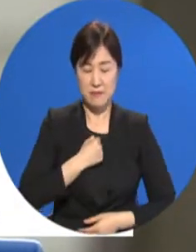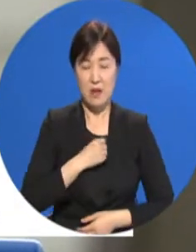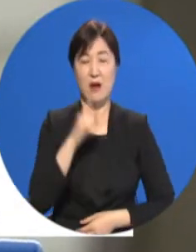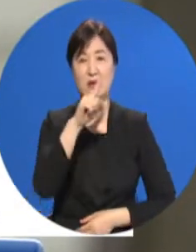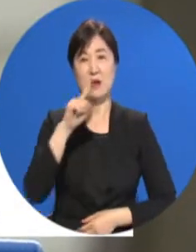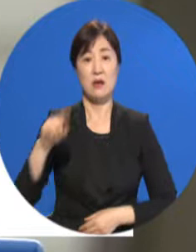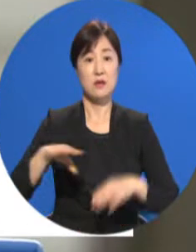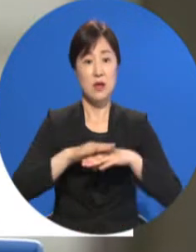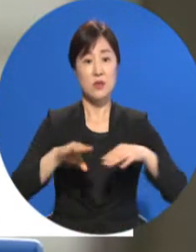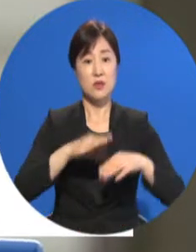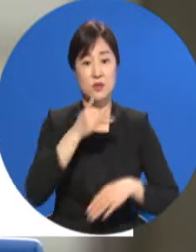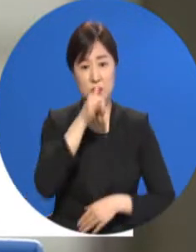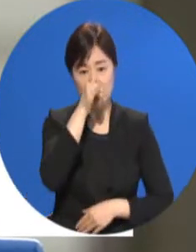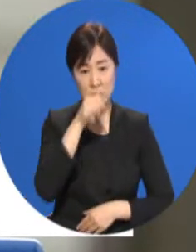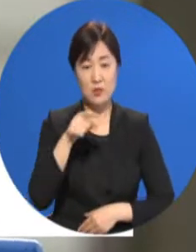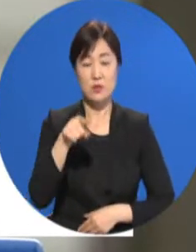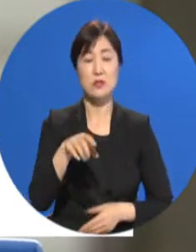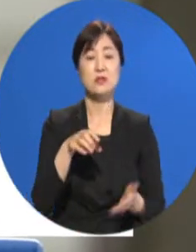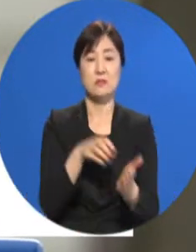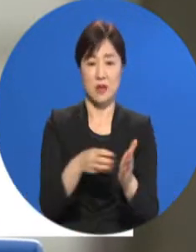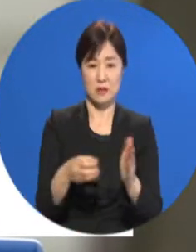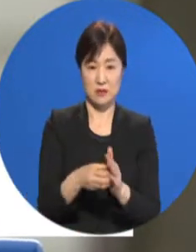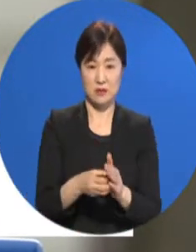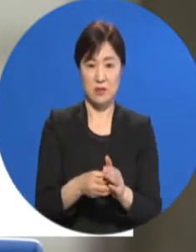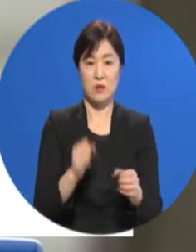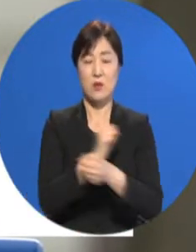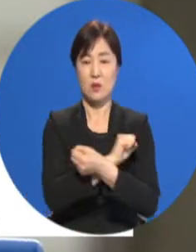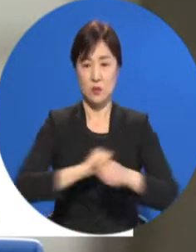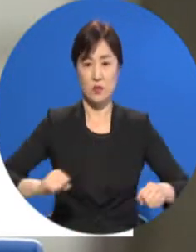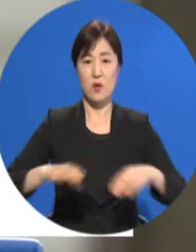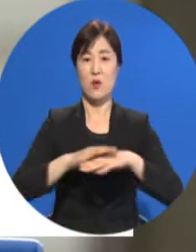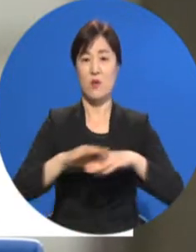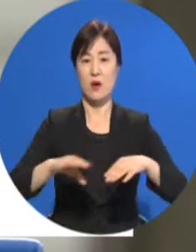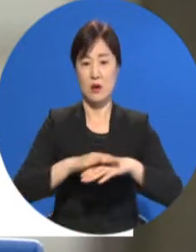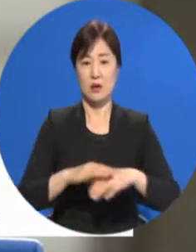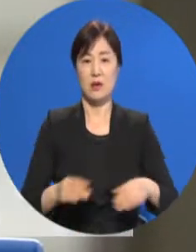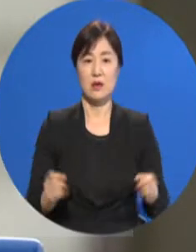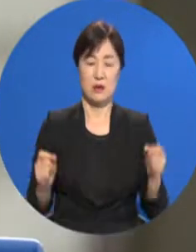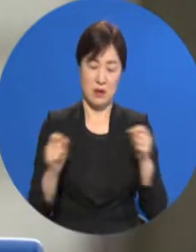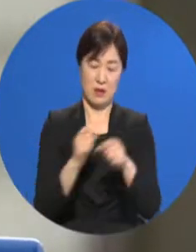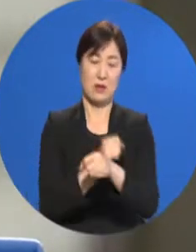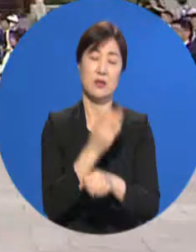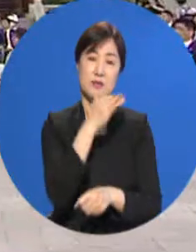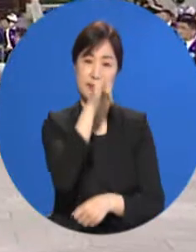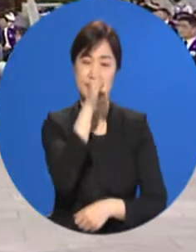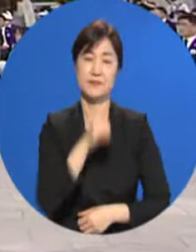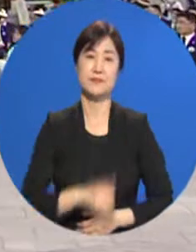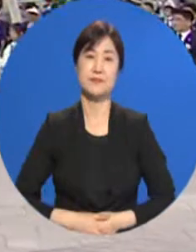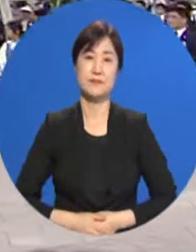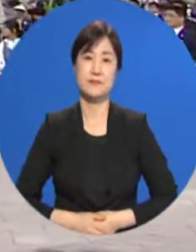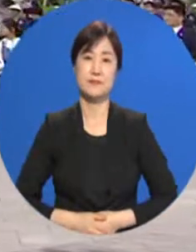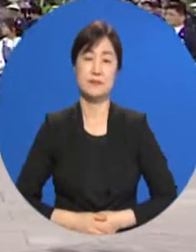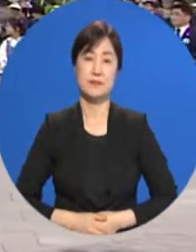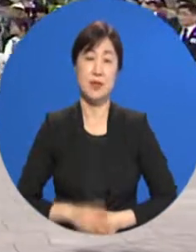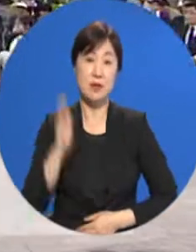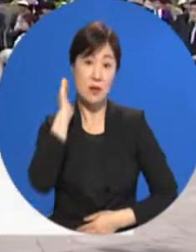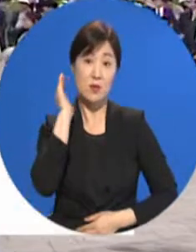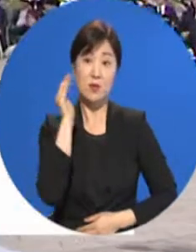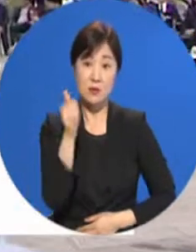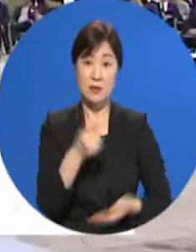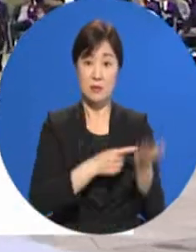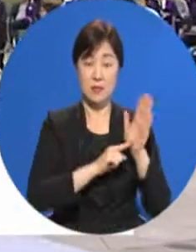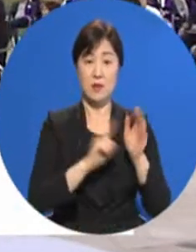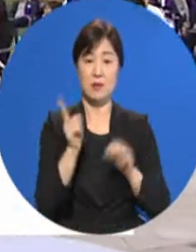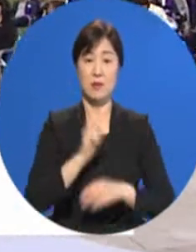우리는 그만큼 더 용서와 화해의 길로 가까이 갈 수 있을 것입니다. 문 대통령은 국민이